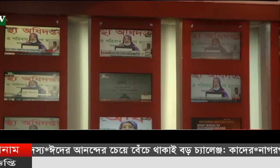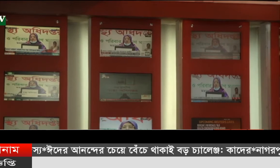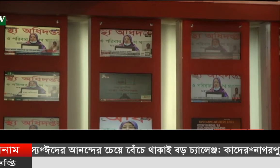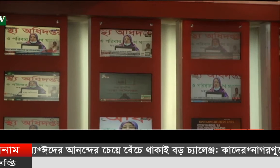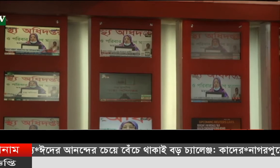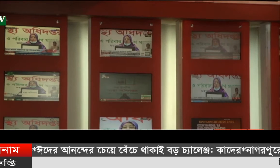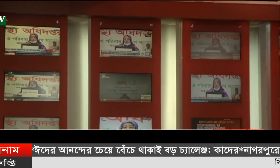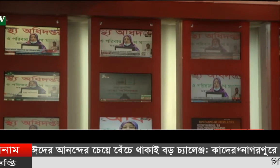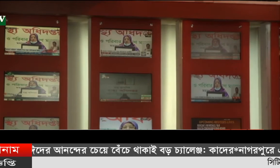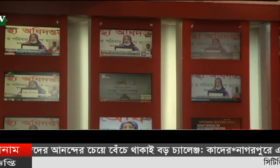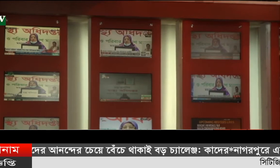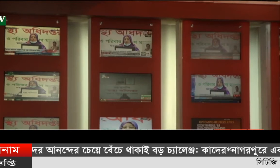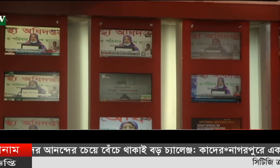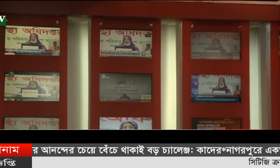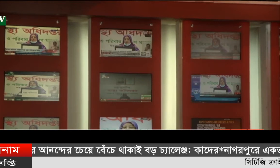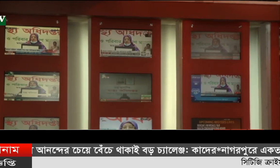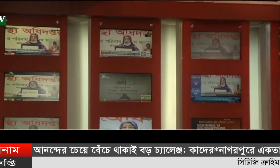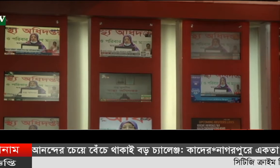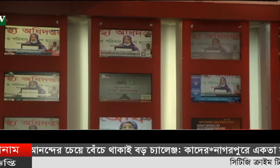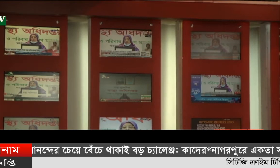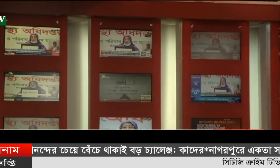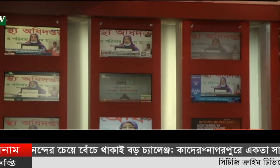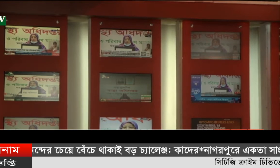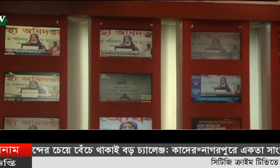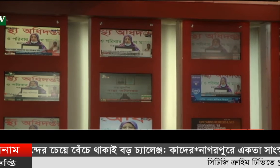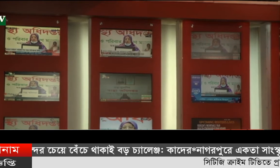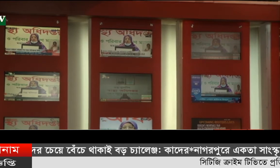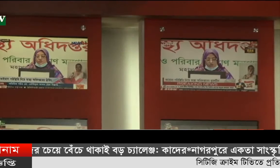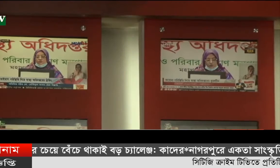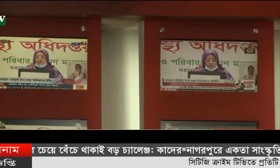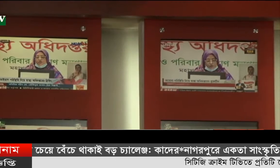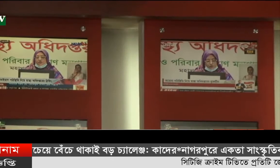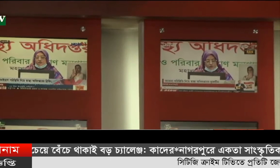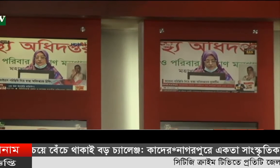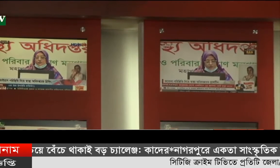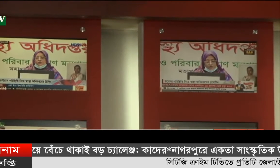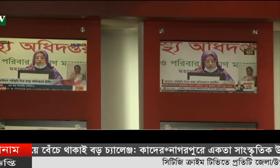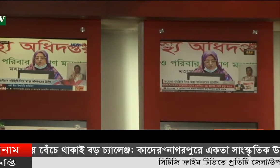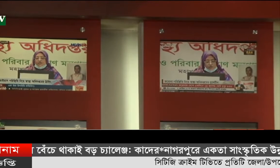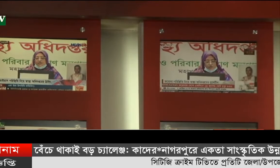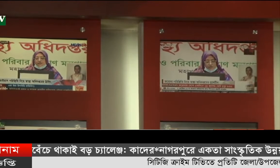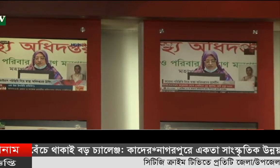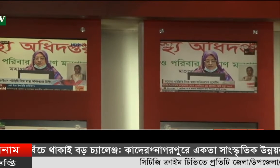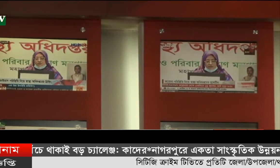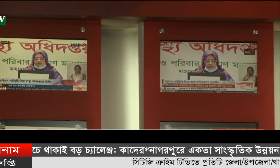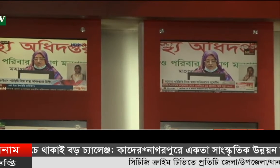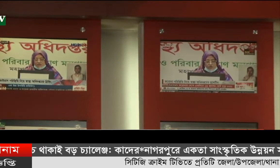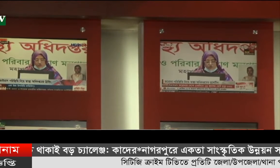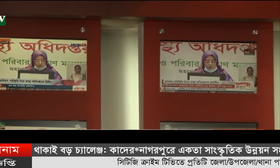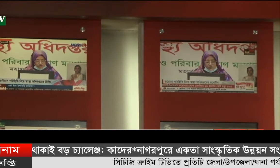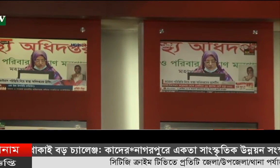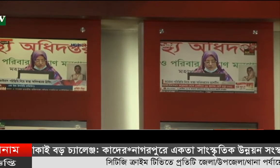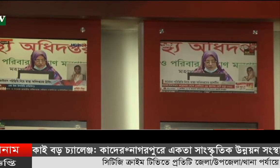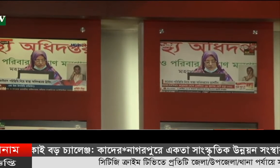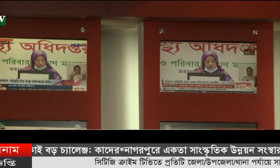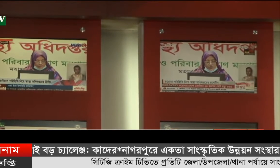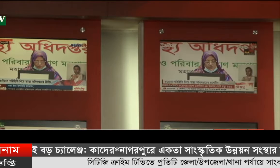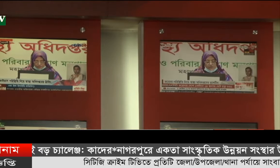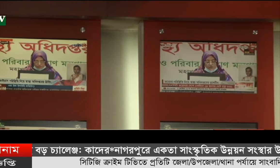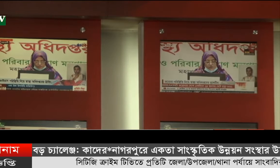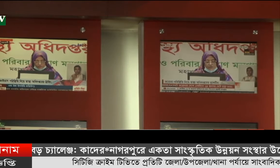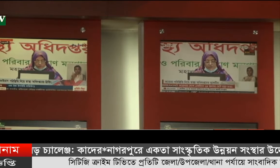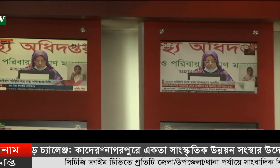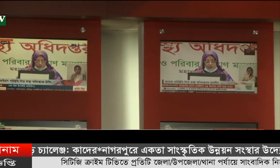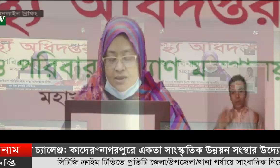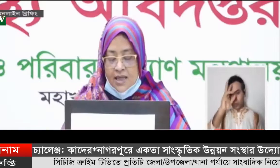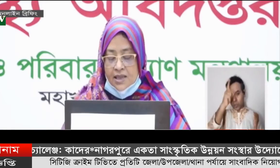8 জন বাসায় এবং 1 জন হাসপাতালে আনার পথে মারা যান। গত বৃহস্পতিবার 21 মে বুলেটিনে জানানো হয়, করোনায় আক্রান্ত হয়ে গত 24 ঘন্টায় 22 জন